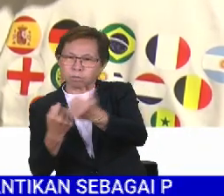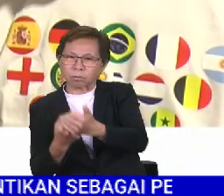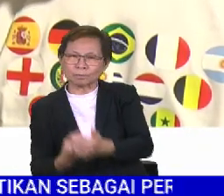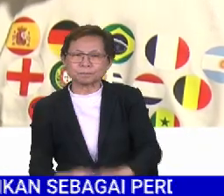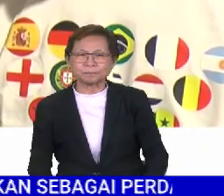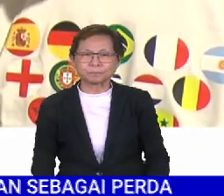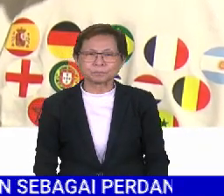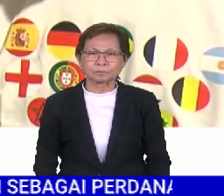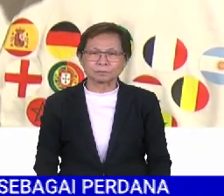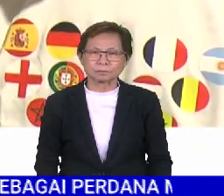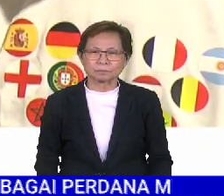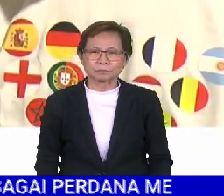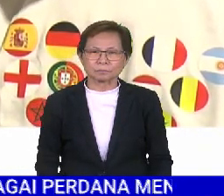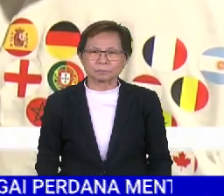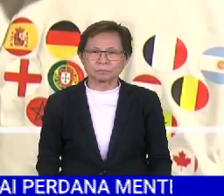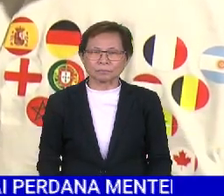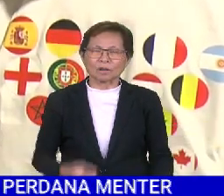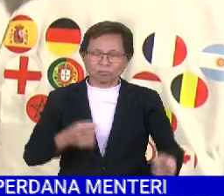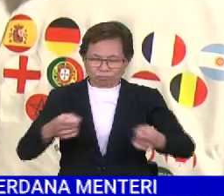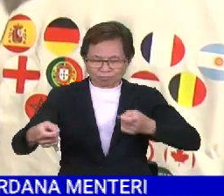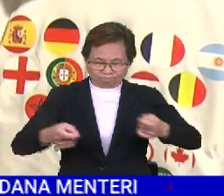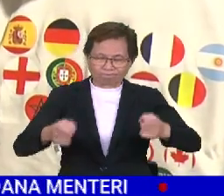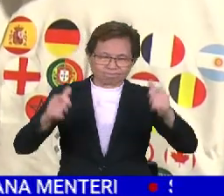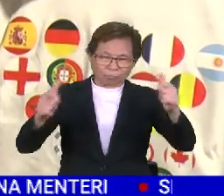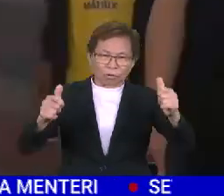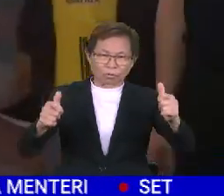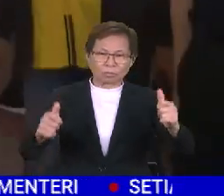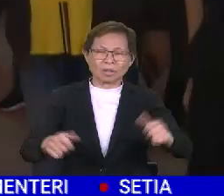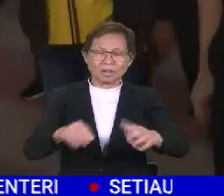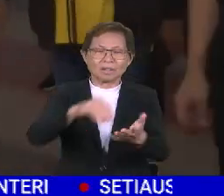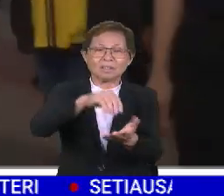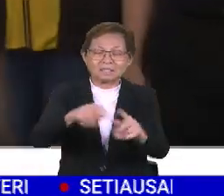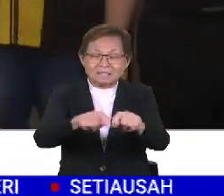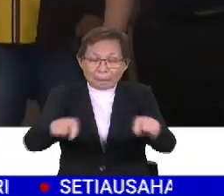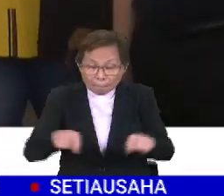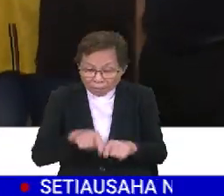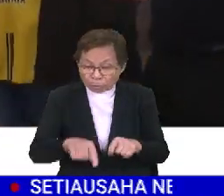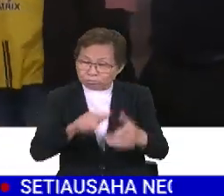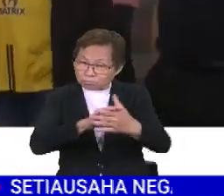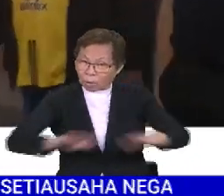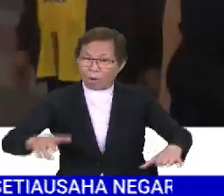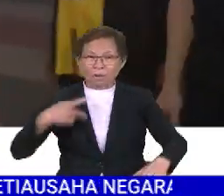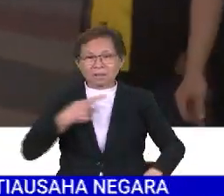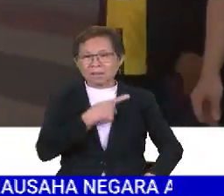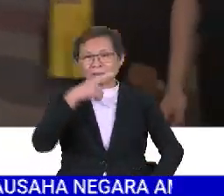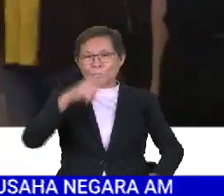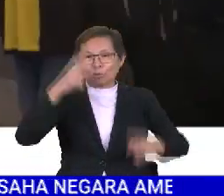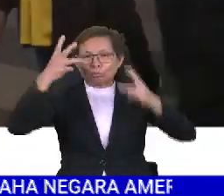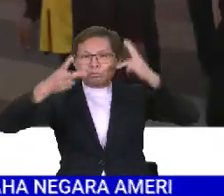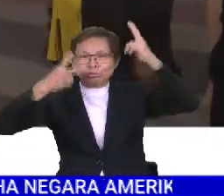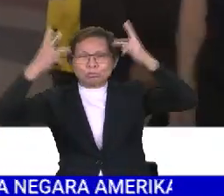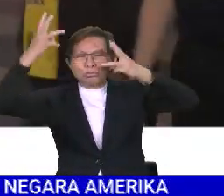Bukan setakat ia lebih bentuk yang lebih terkawal dan juga tempat ini pun selamat. Dan maknanya kita tak perlu risaulah nak